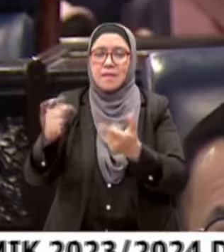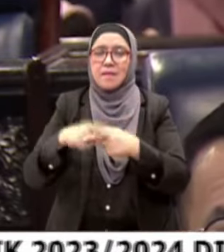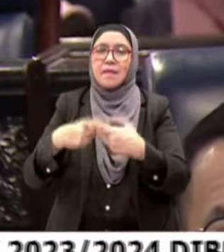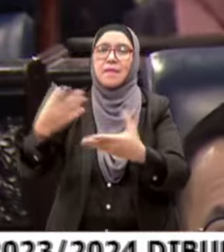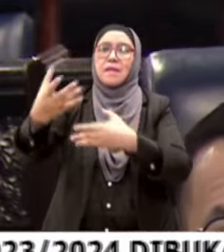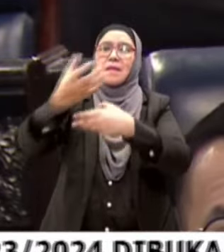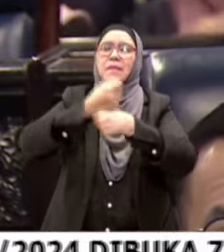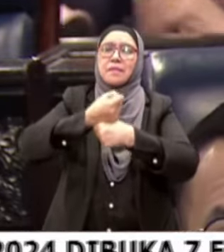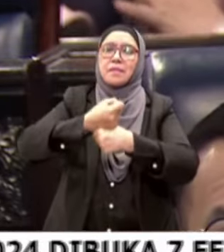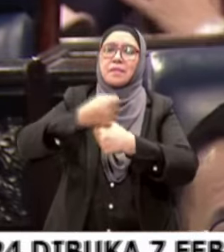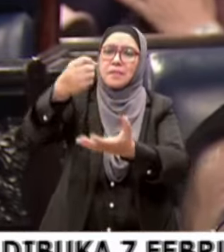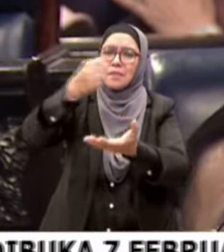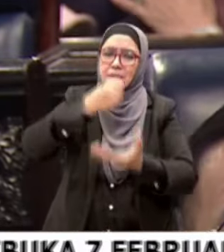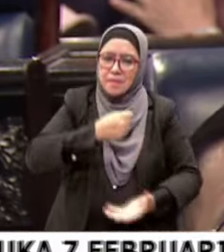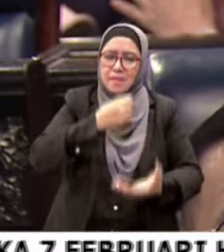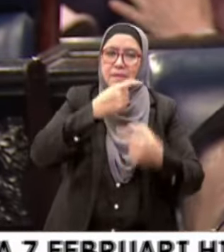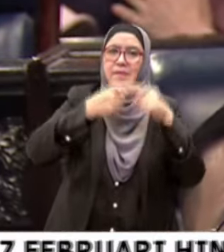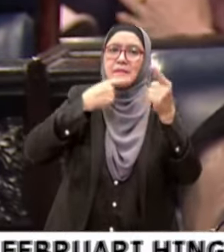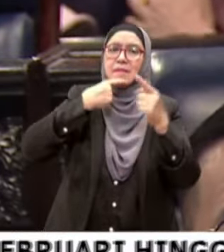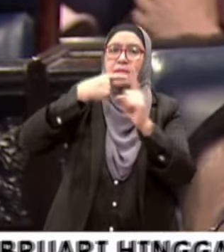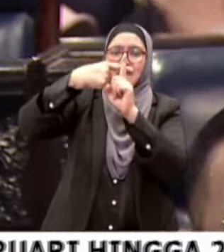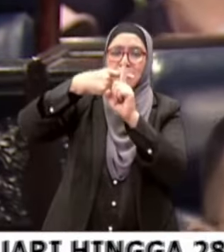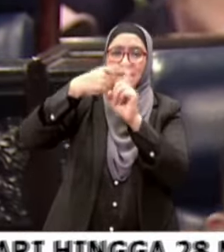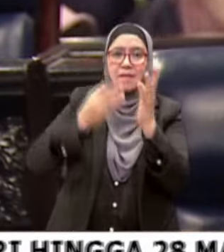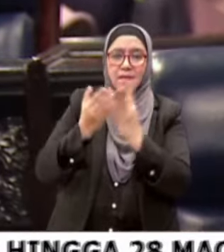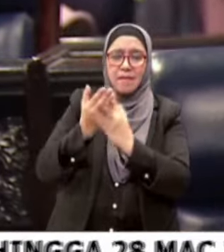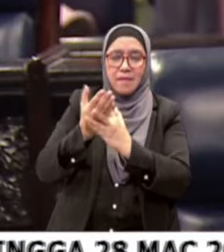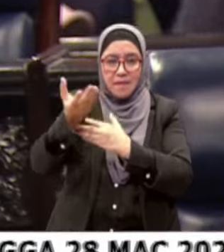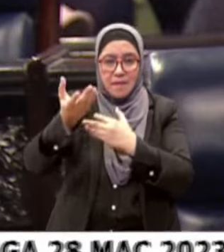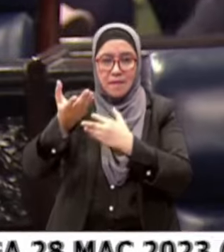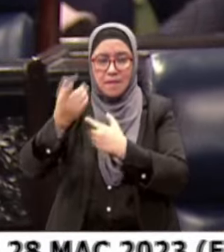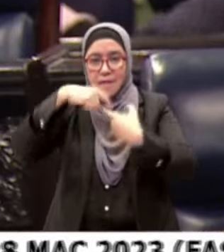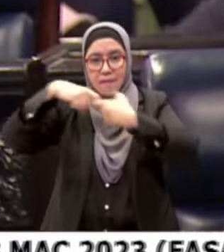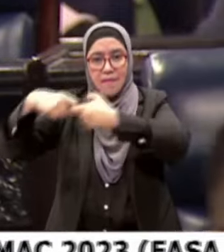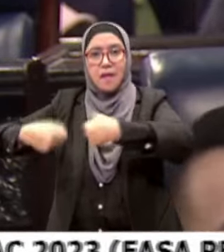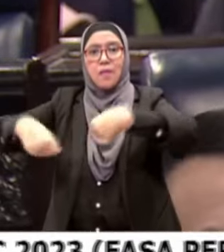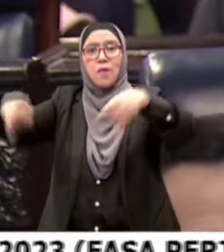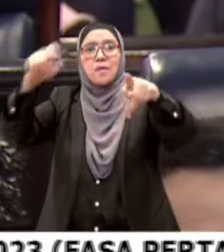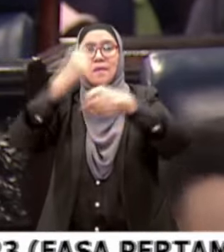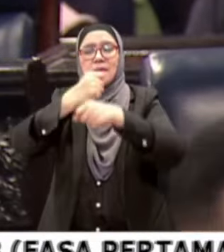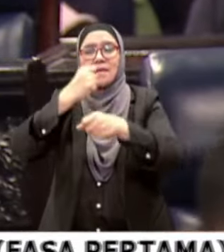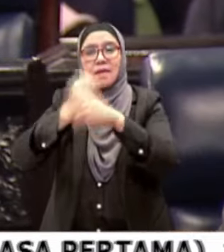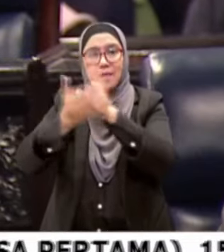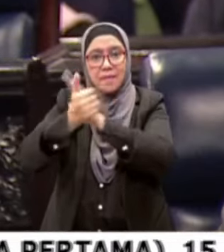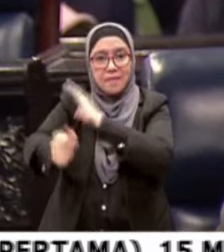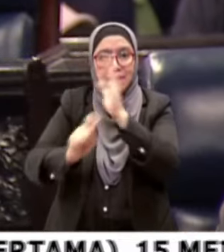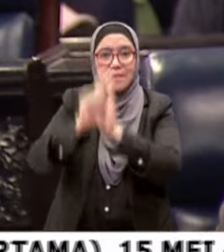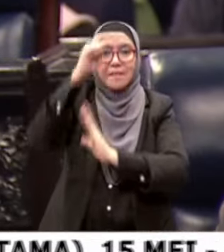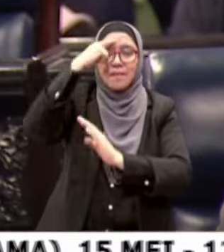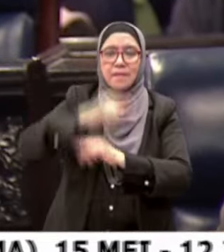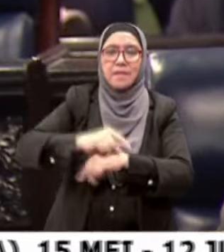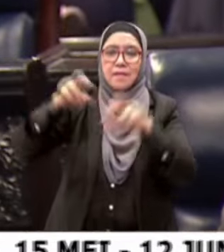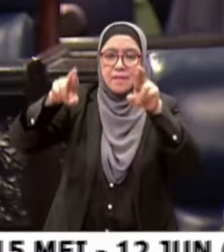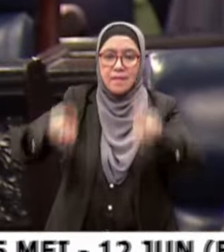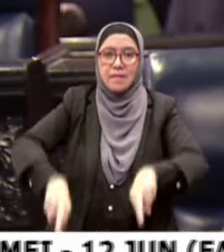rakyat melalui bencana alam peluang pekerjaan berkelahiran tinggi kepada rakyat